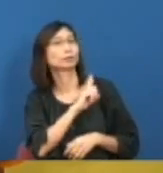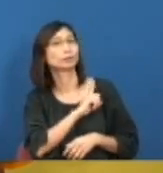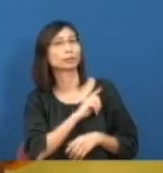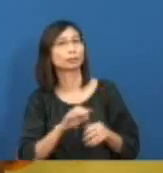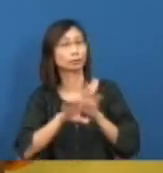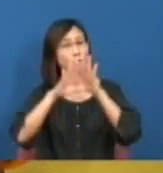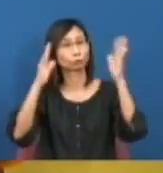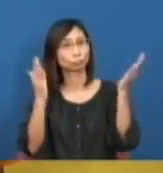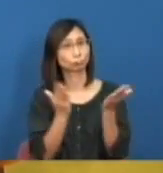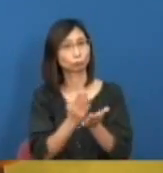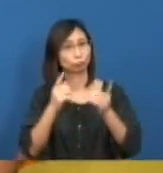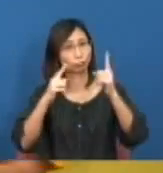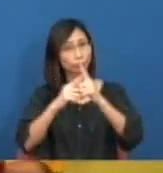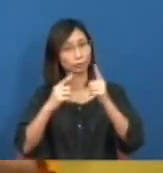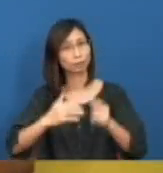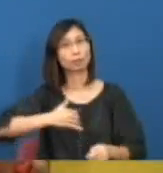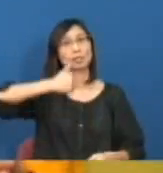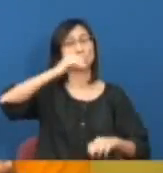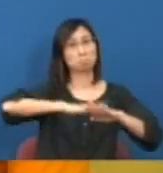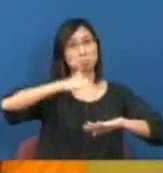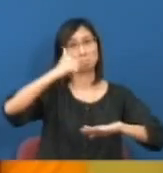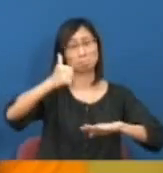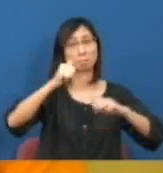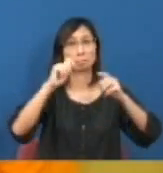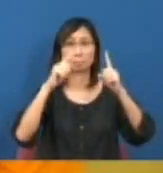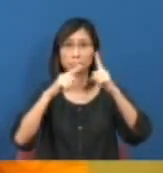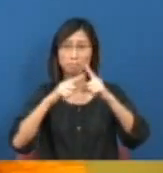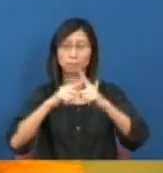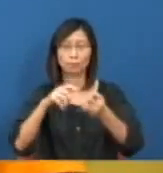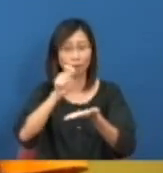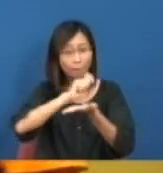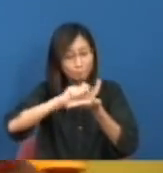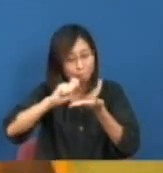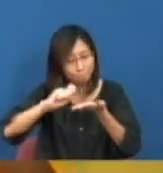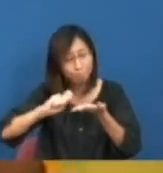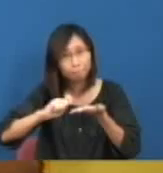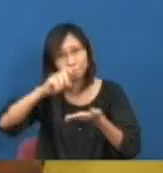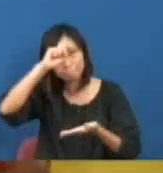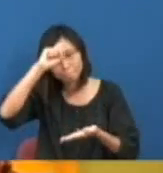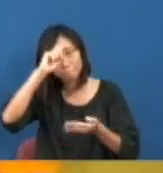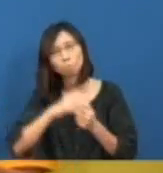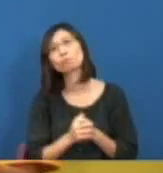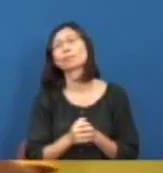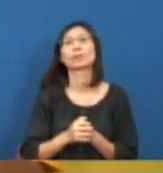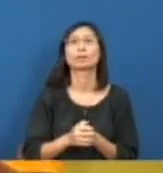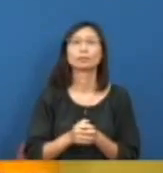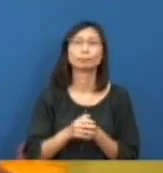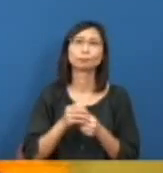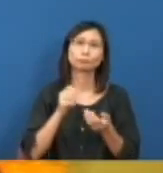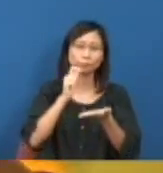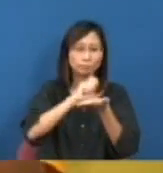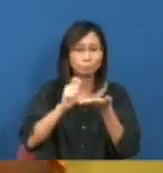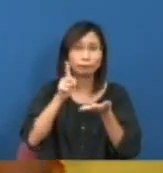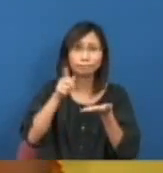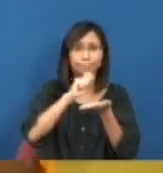人啊偶像嘅一個即係一個文字記錄啊嘛，可以咁講。咁即係話你越咁樣去寫，其實反而你係漏洞